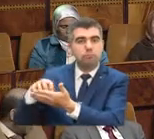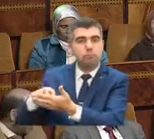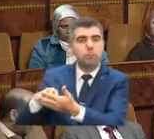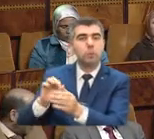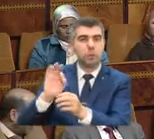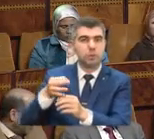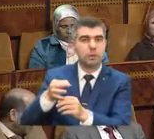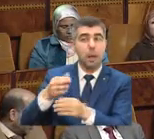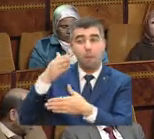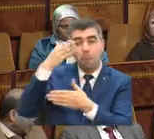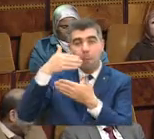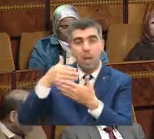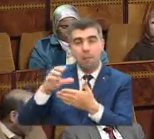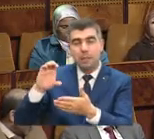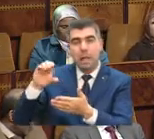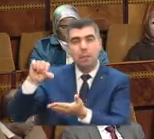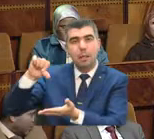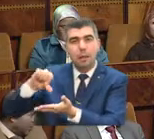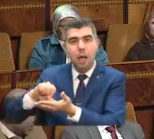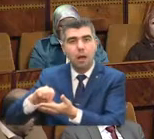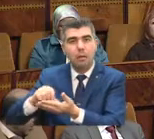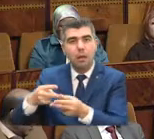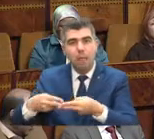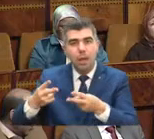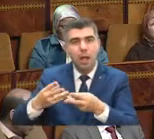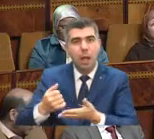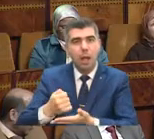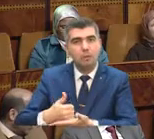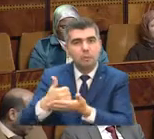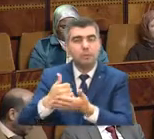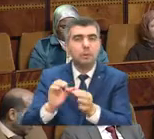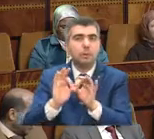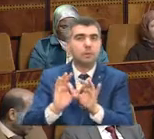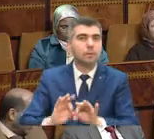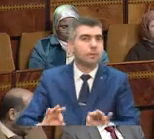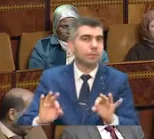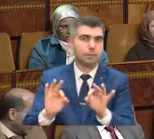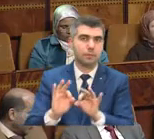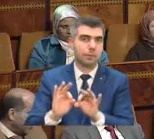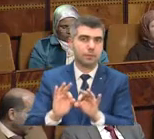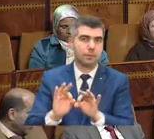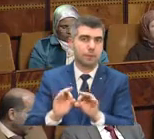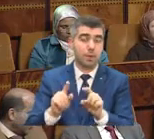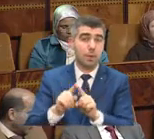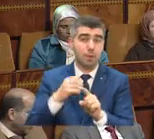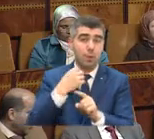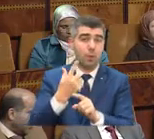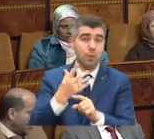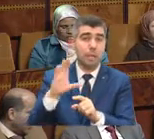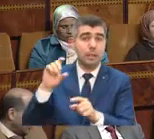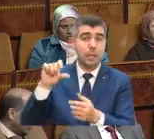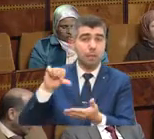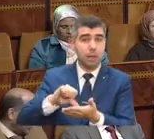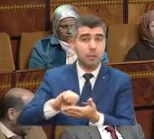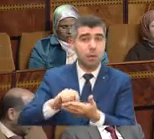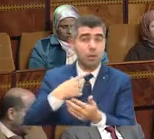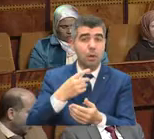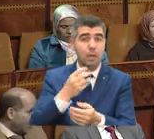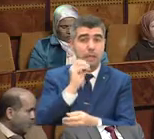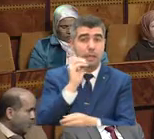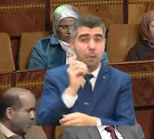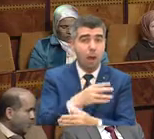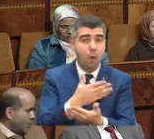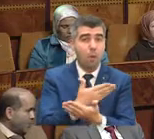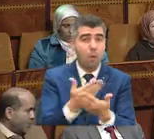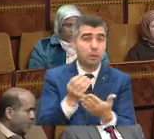البيضاء باقي ما لقيناش ليه الحل، وبغينا نقولوا من هنا اقليم ديونا راه ماشي مزبله ديال مدينة الدار البيضاء، كل شيء خصو يتحمل المسؤولية